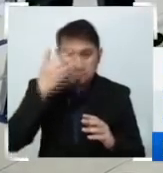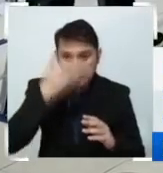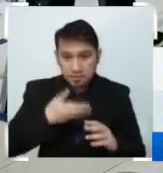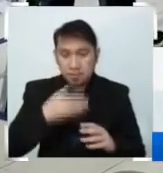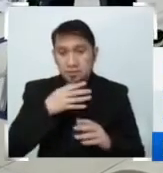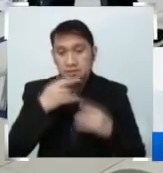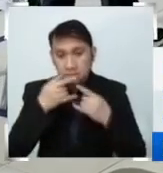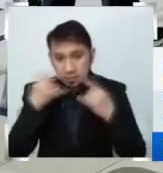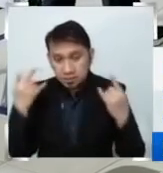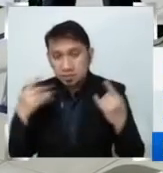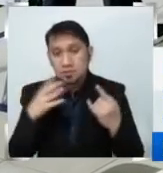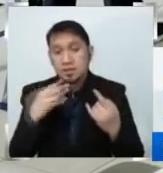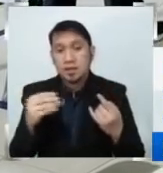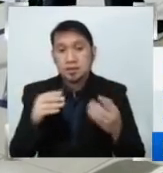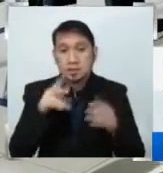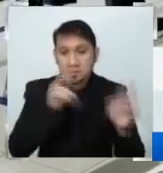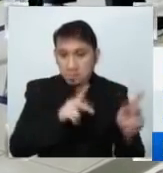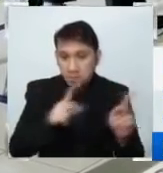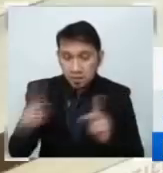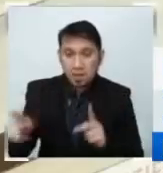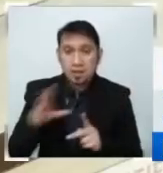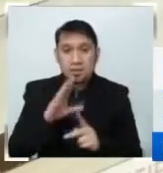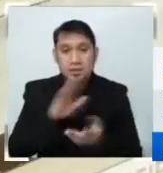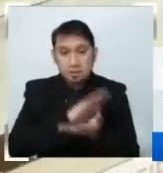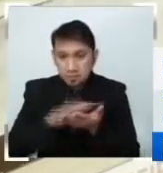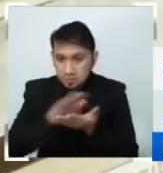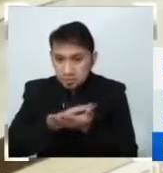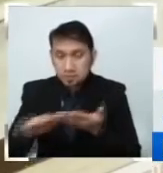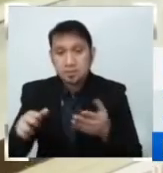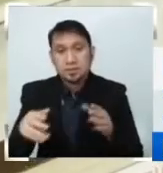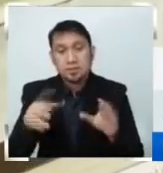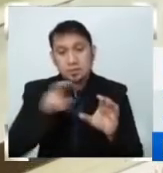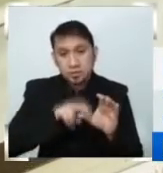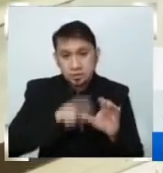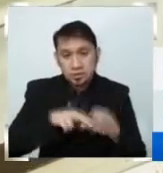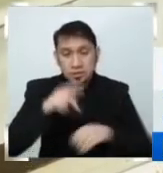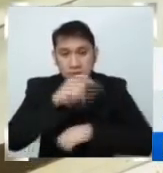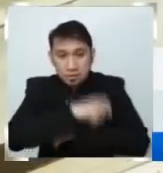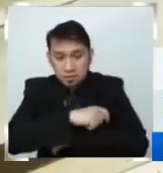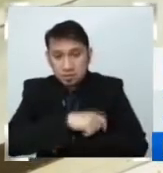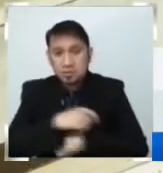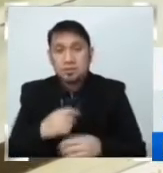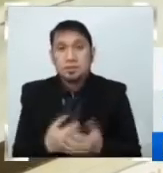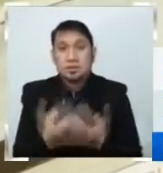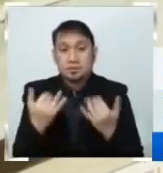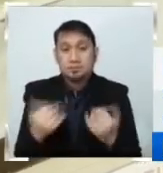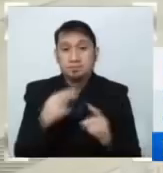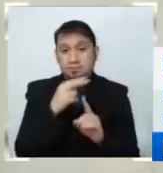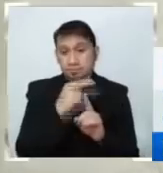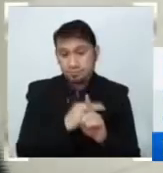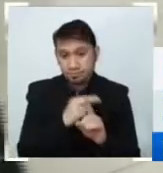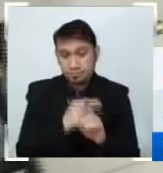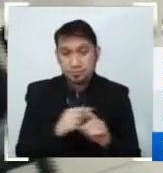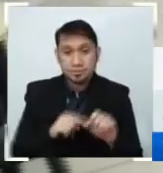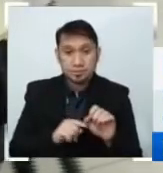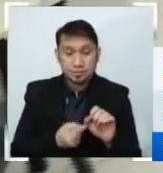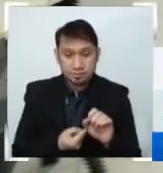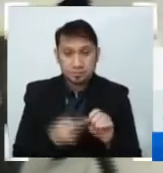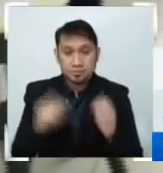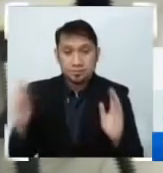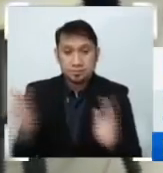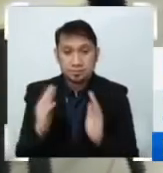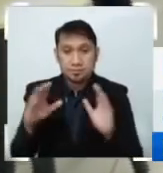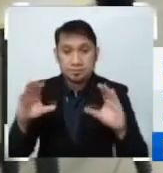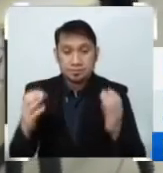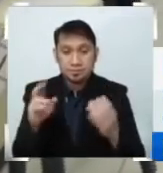may seat plan, nasanitize sa mga upuan at mesa bago at pagkatapos gamitin. Ngayon, Nobyembre lang gumulong ang face-to-face classes sa naturang universidad para